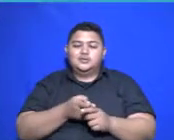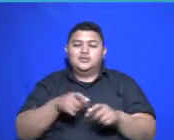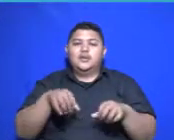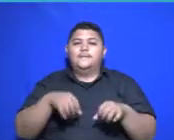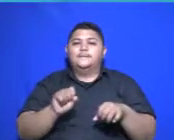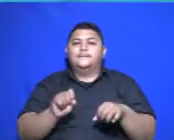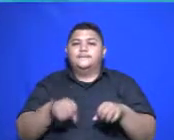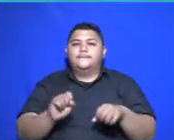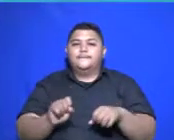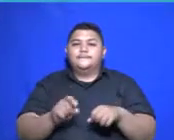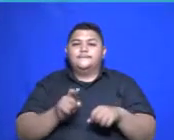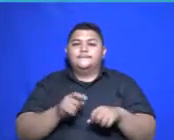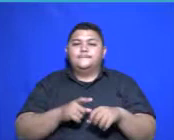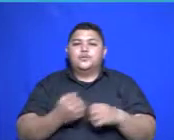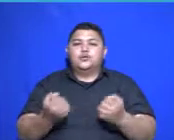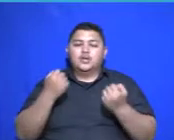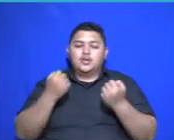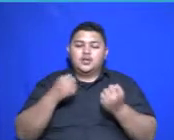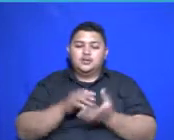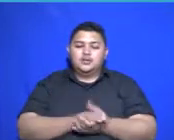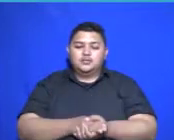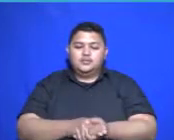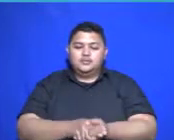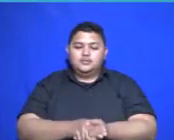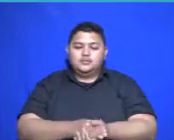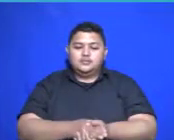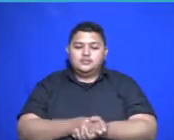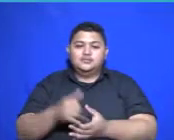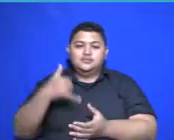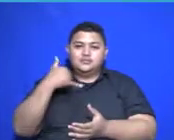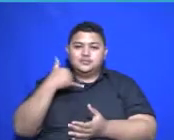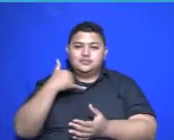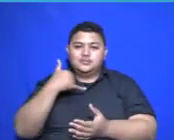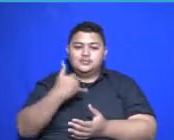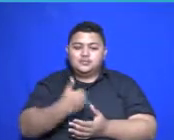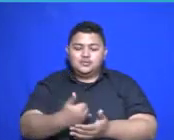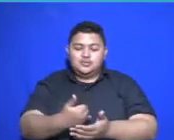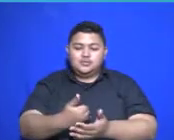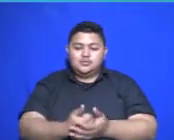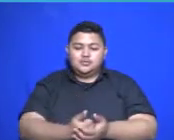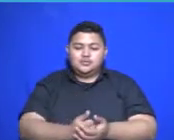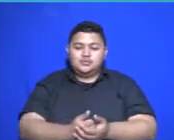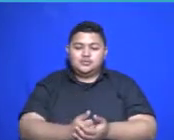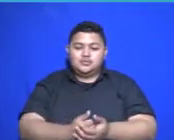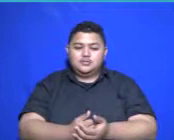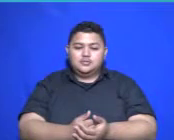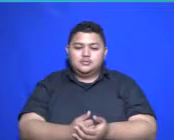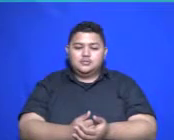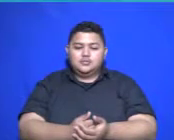bakarnya tadi. Ini adalah yang digunakan adalah handphone, smartphone, di mana smartphone ini dipasang,